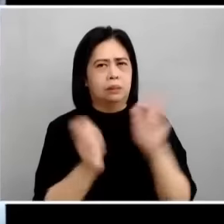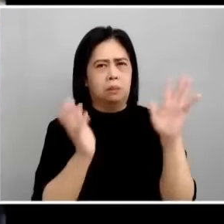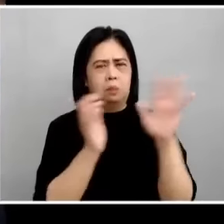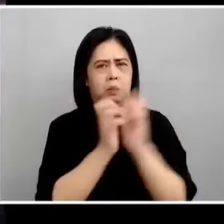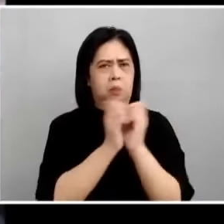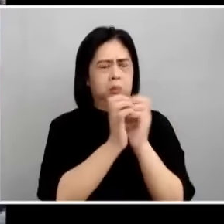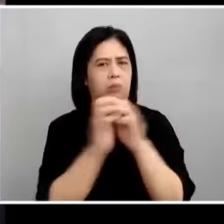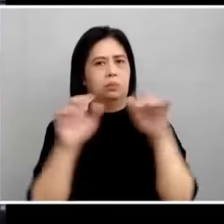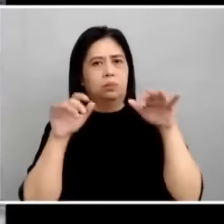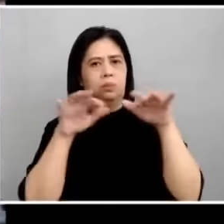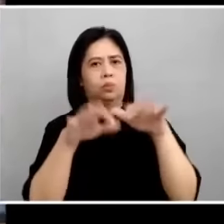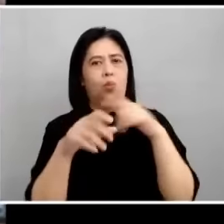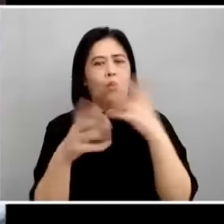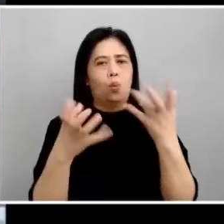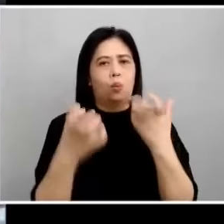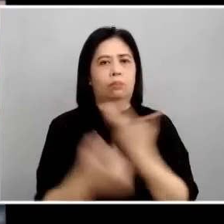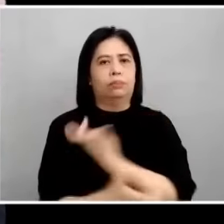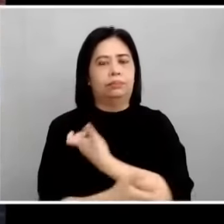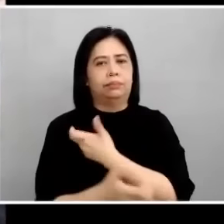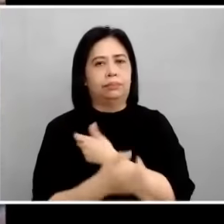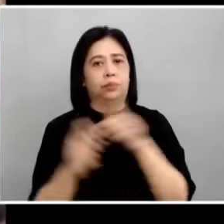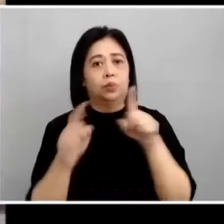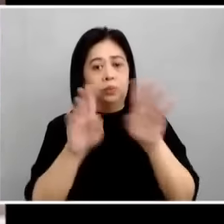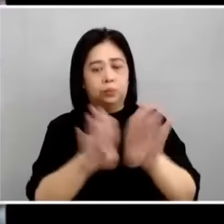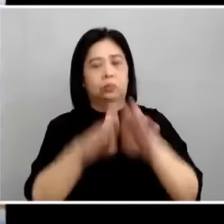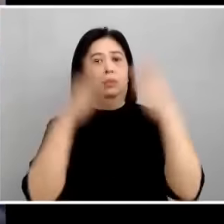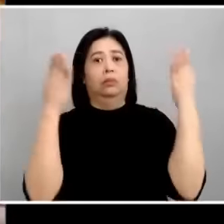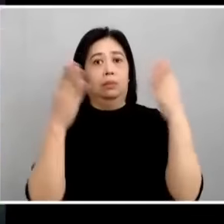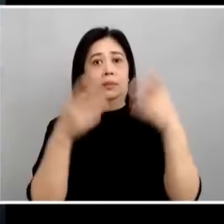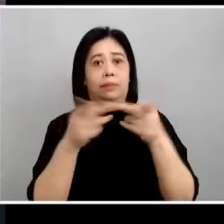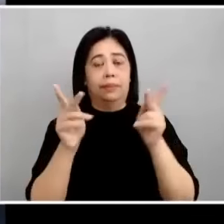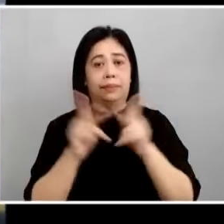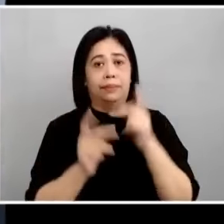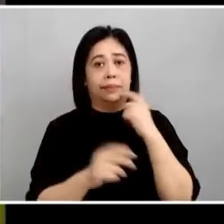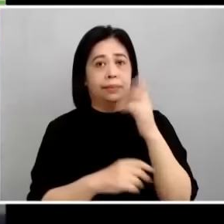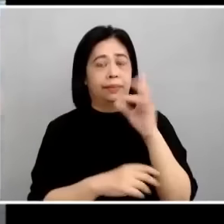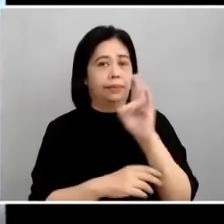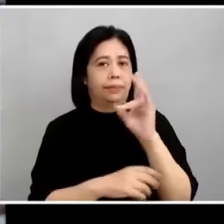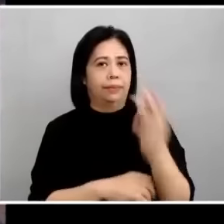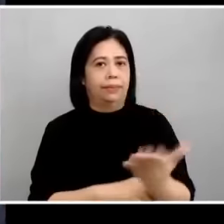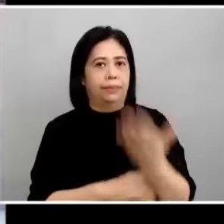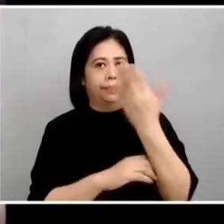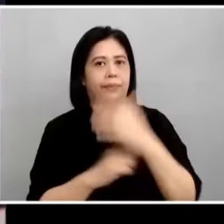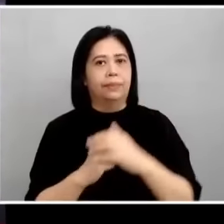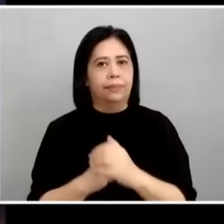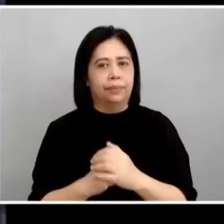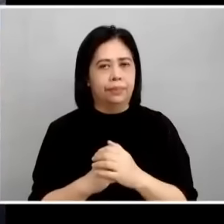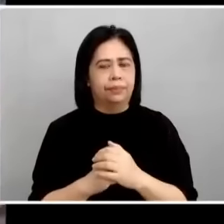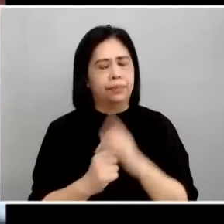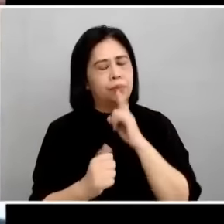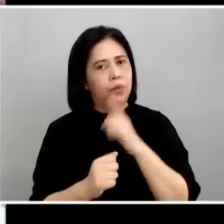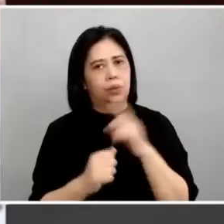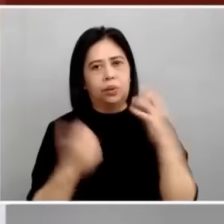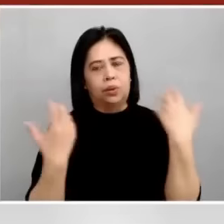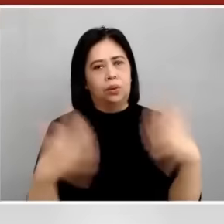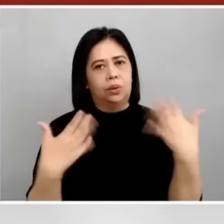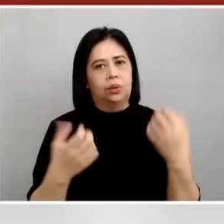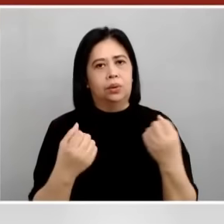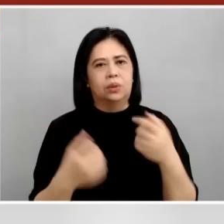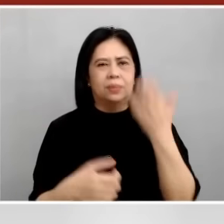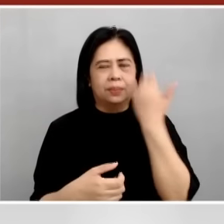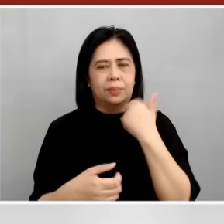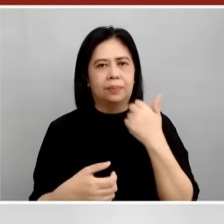ang mga gustong magpapakuna nang buksan ang vaccination site kaninang alas 7 ng umaga. Meron po talagang kakulangan sa bakuna, pero